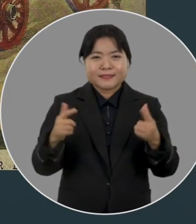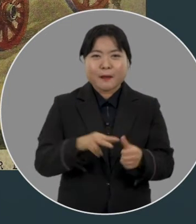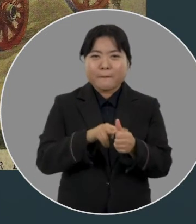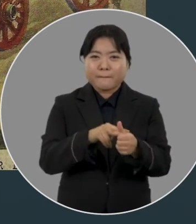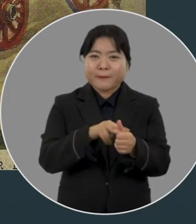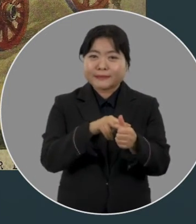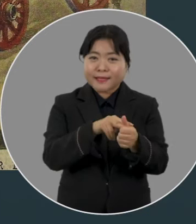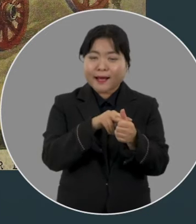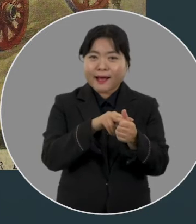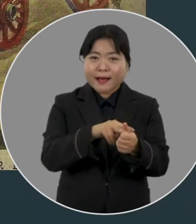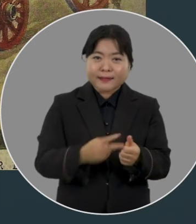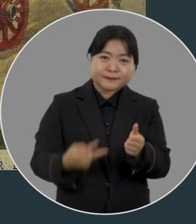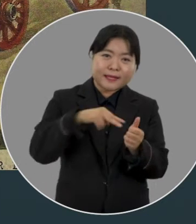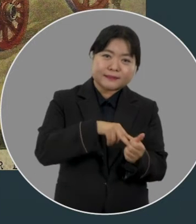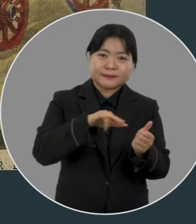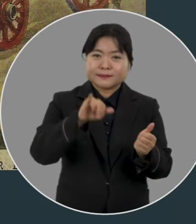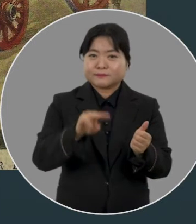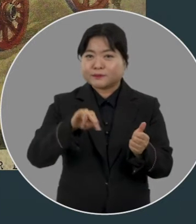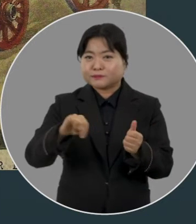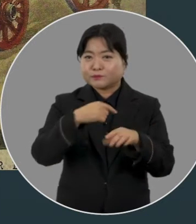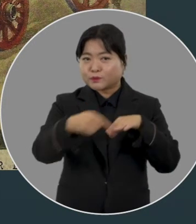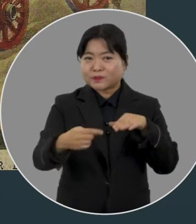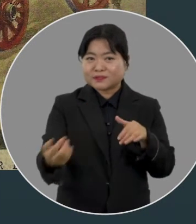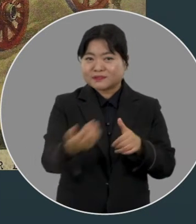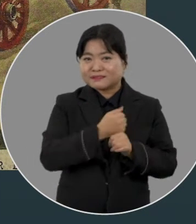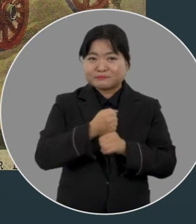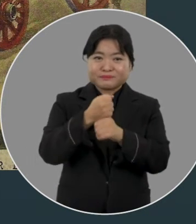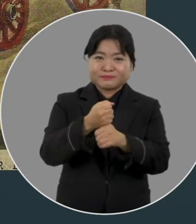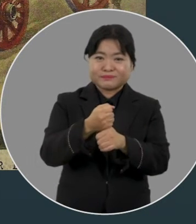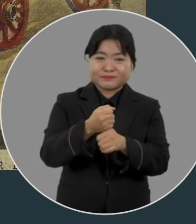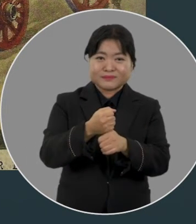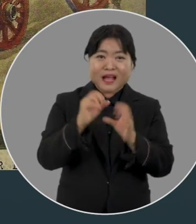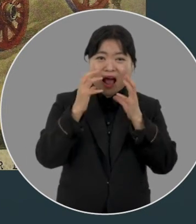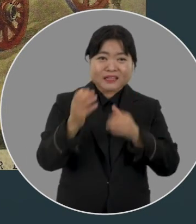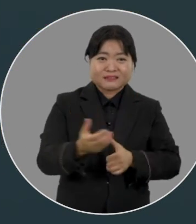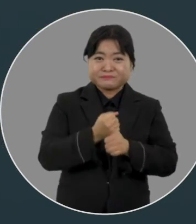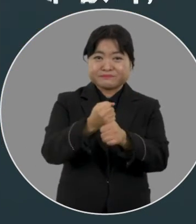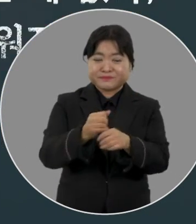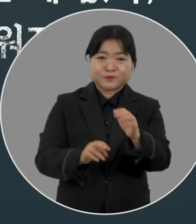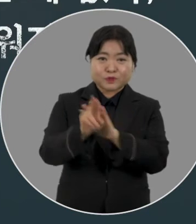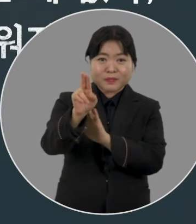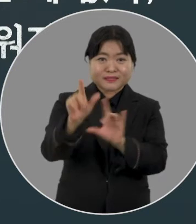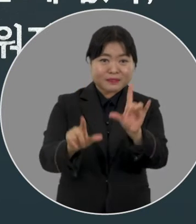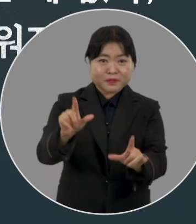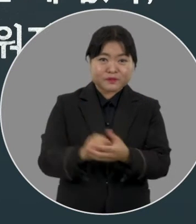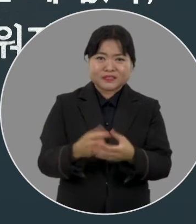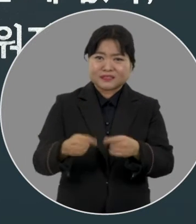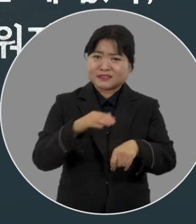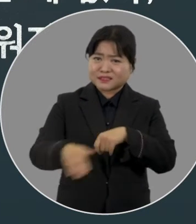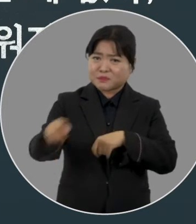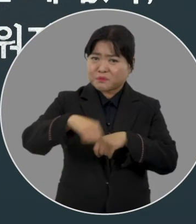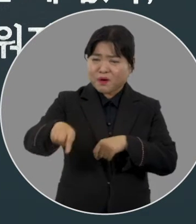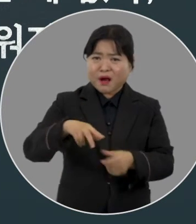어린이들을 마차를 탄 집시 부족이 납치해서 도망가고 있는 장면이죠. 이런 식의